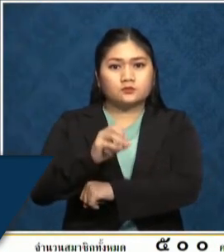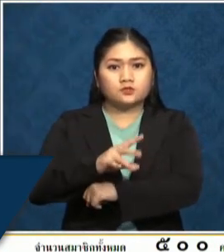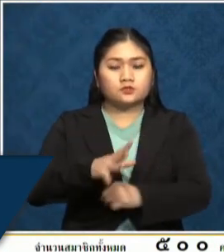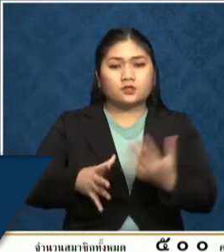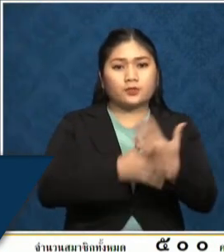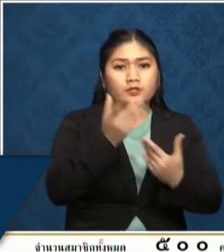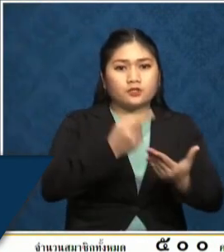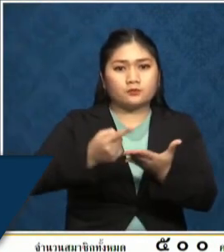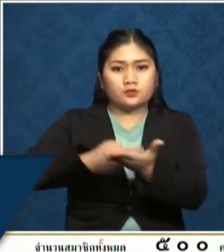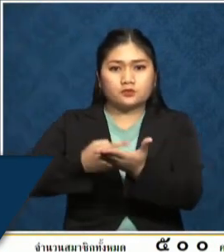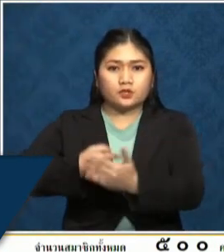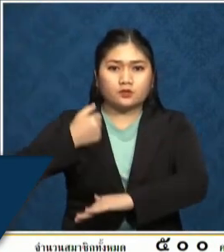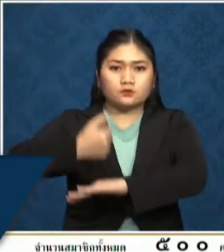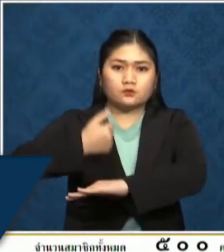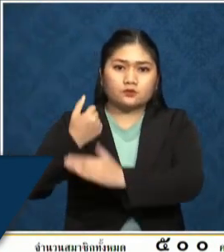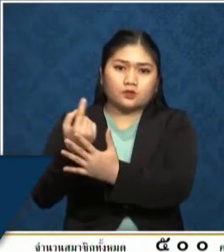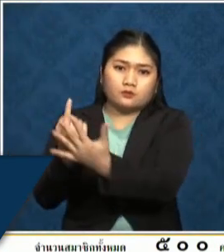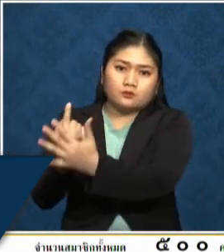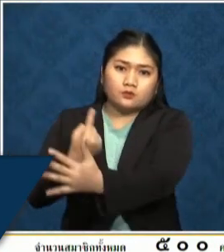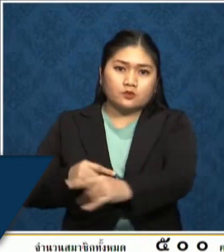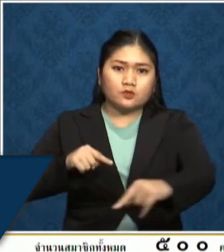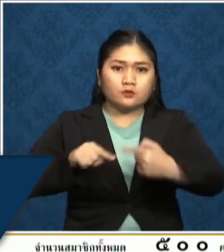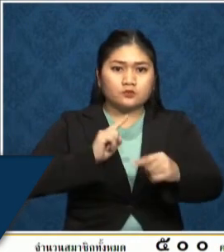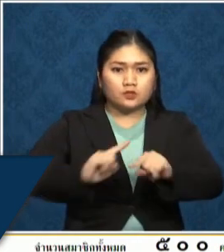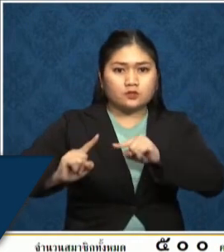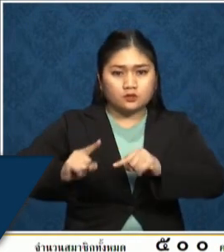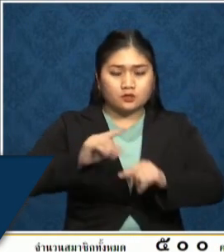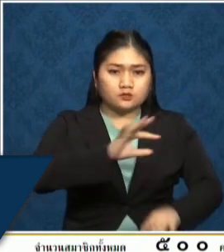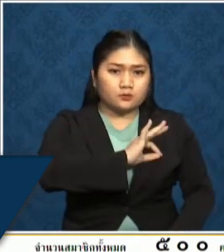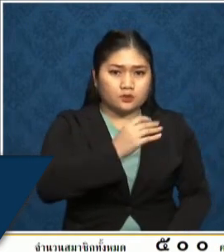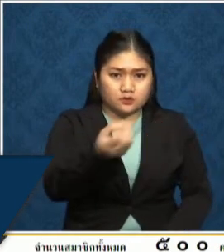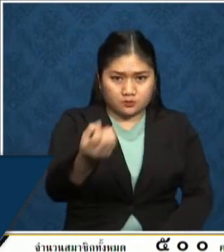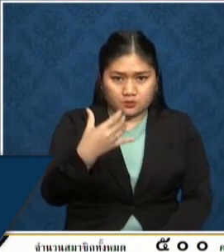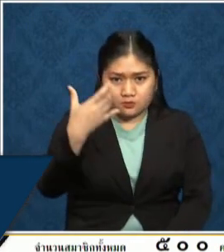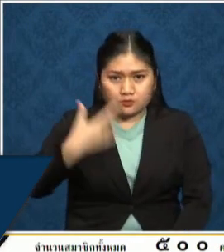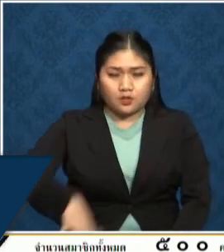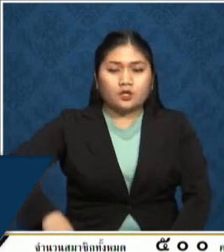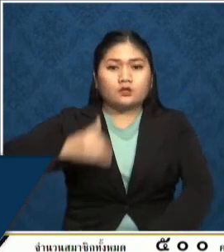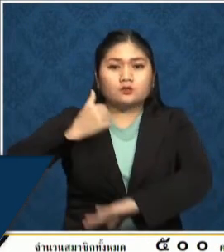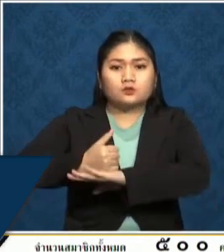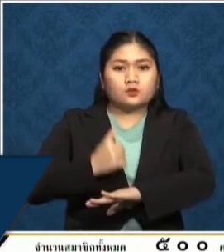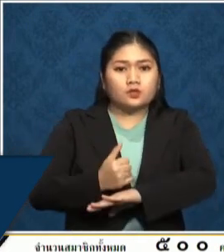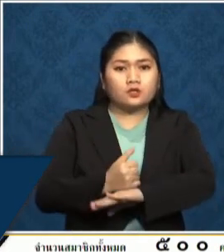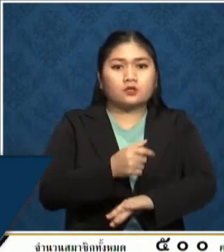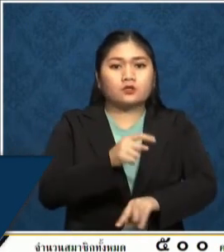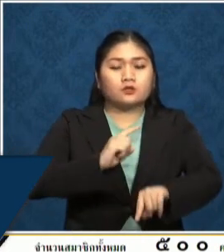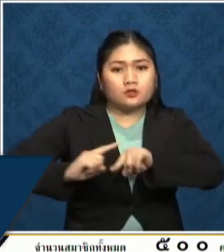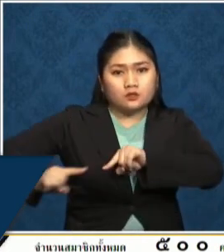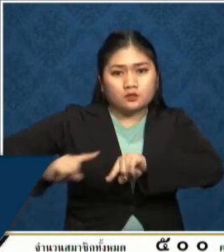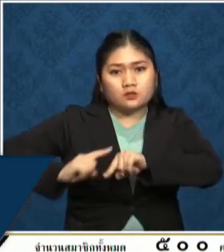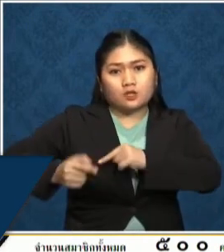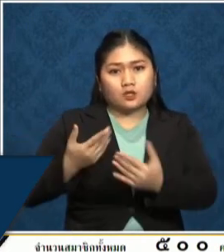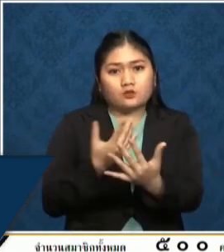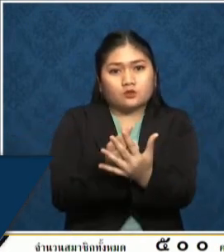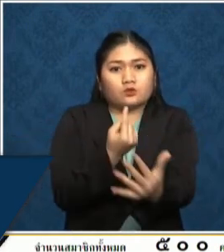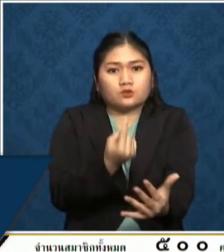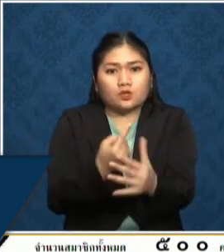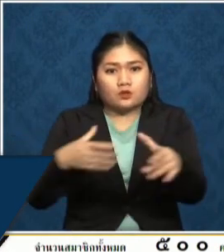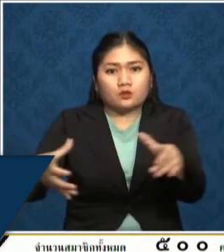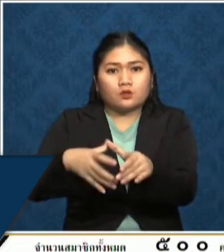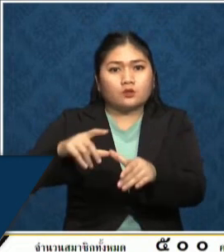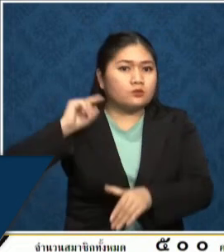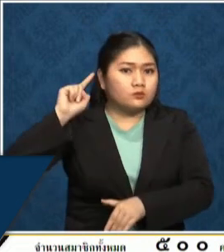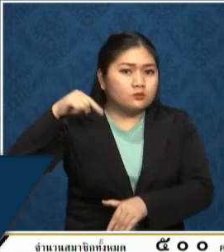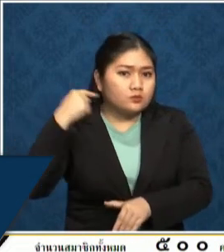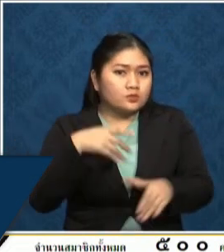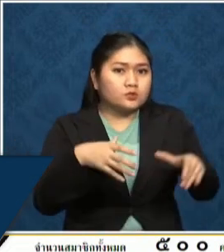งตัวแทนผู้นำท้องทินED มีทั้งตัแทนผู้นำท้องทที่ มีทกรุมสัทรี และ